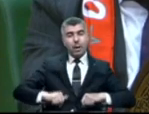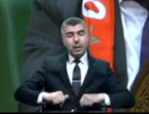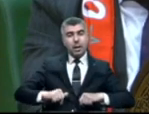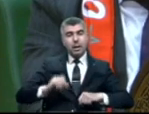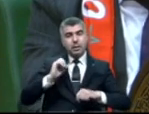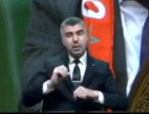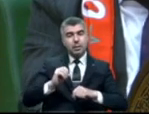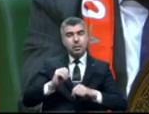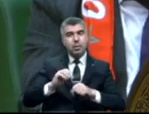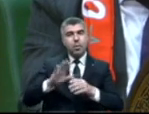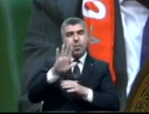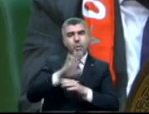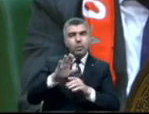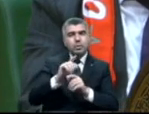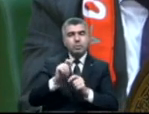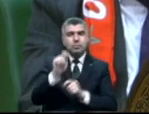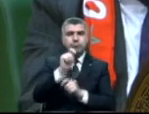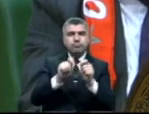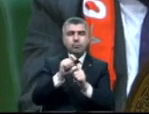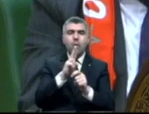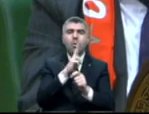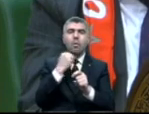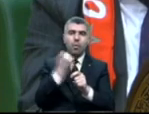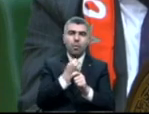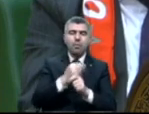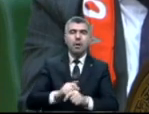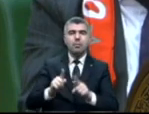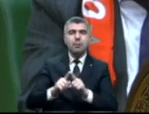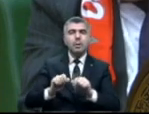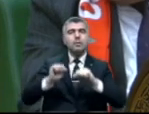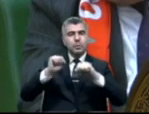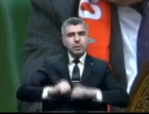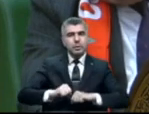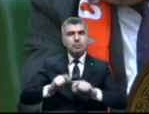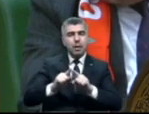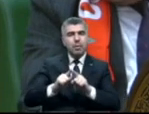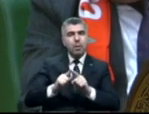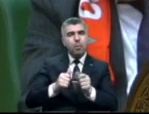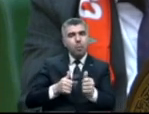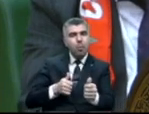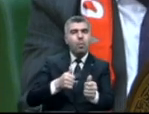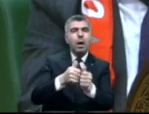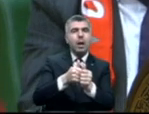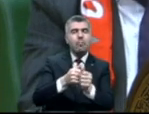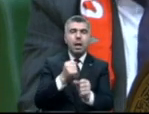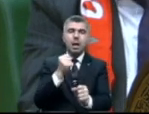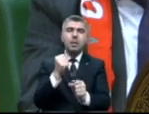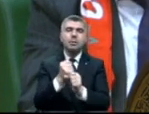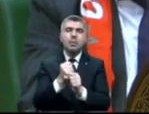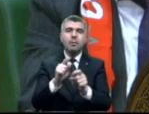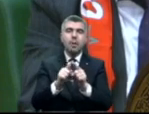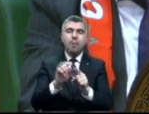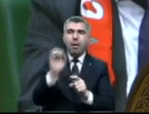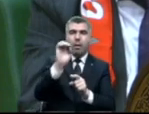التشغيل والحكومة بكل مكوناتها على القيام بما يلزم لمواكبة اليد العاملة المغربية في